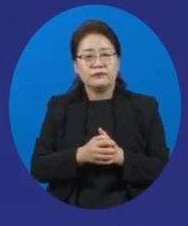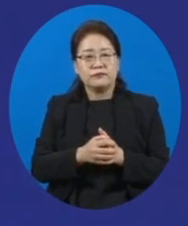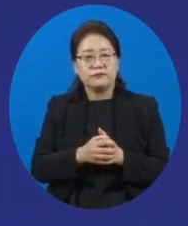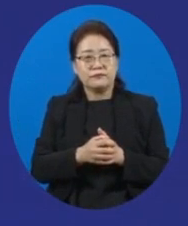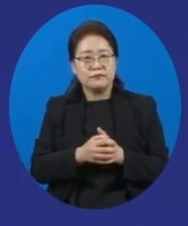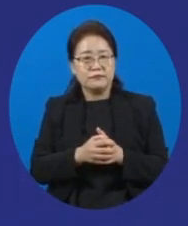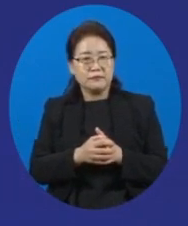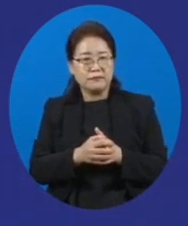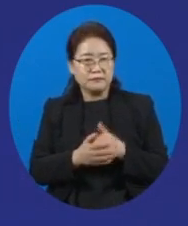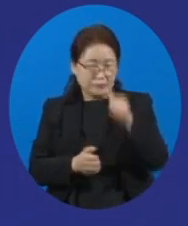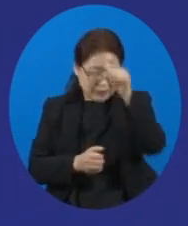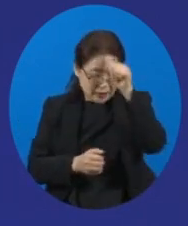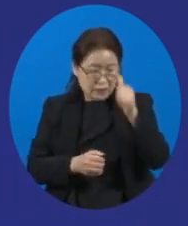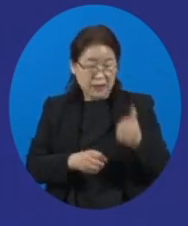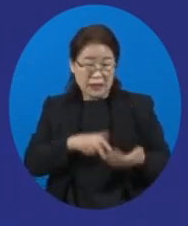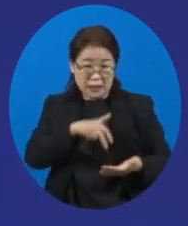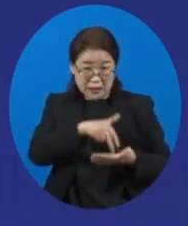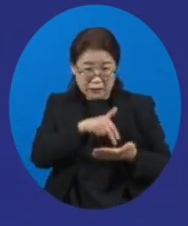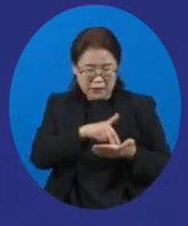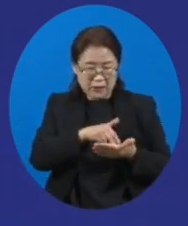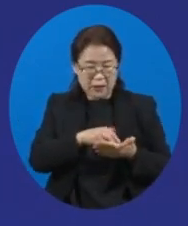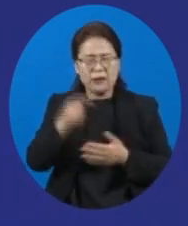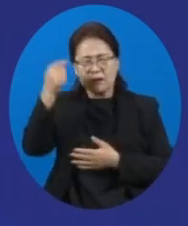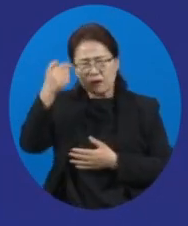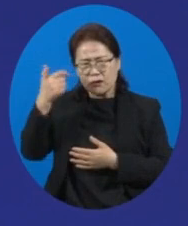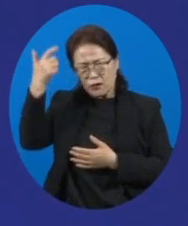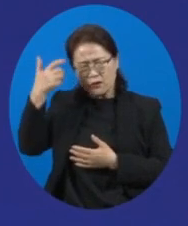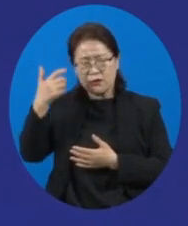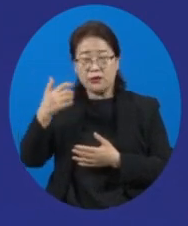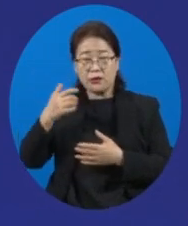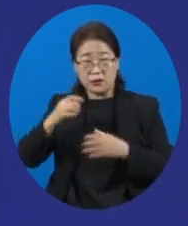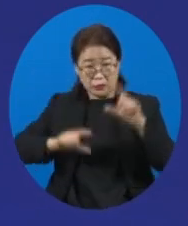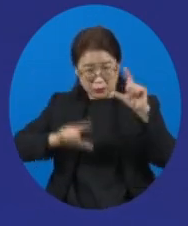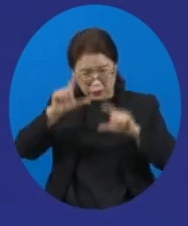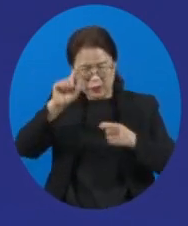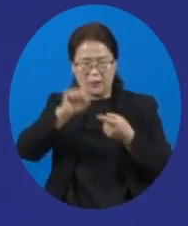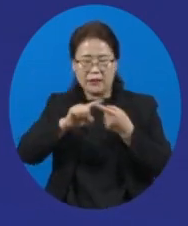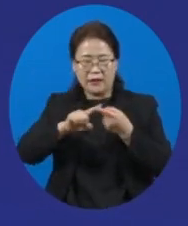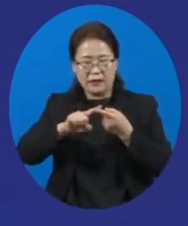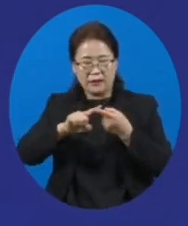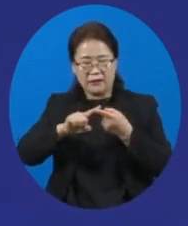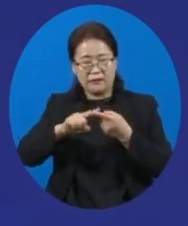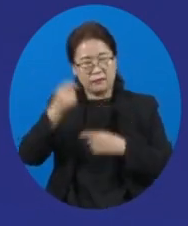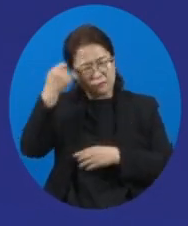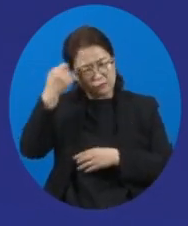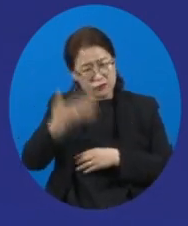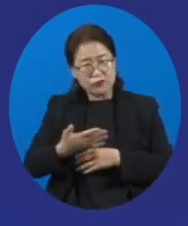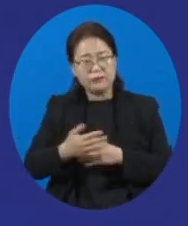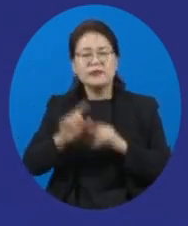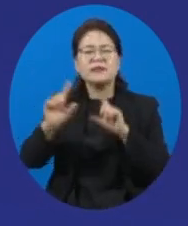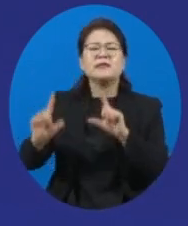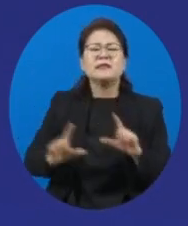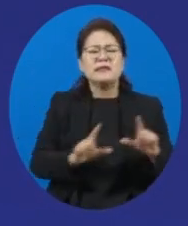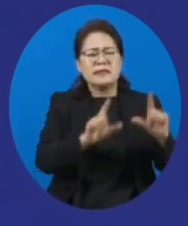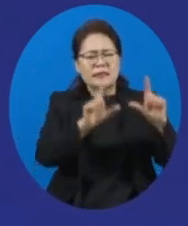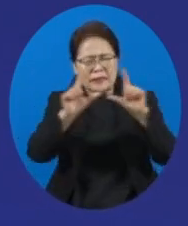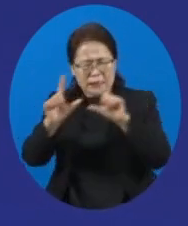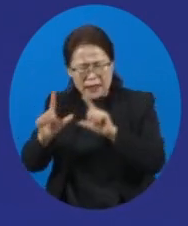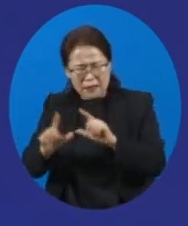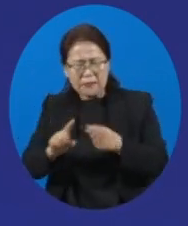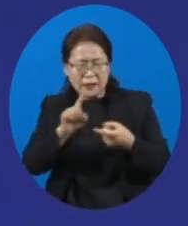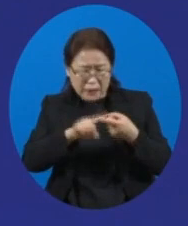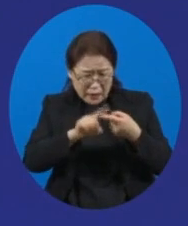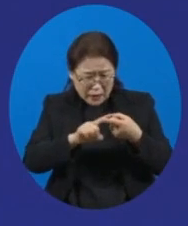아담이 처해 있는 그 영적 상태에 대한 현 주소, 삶의 좌표에 대한